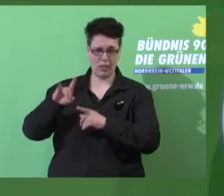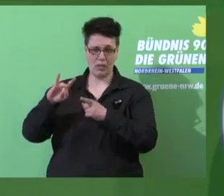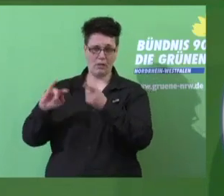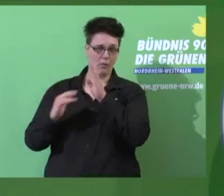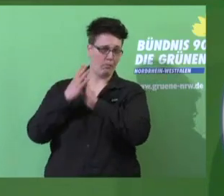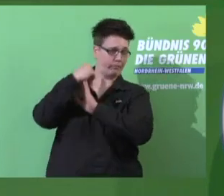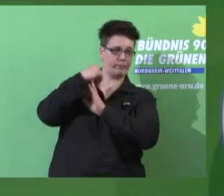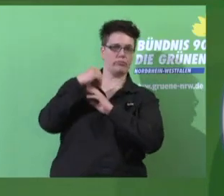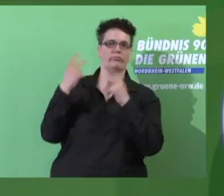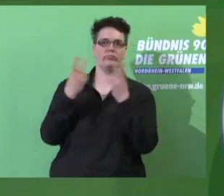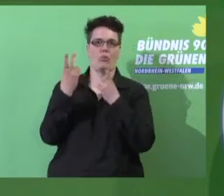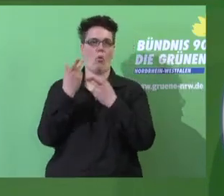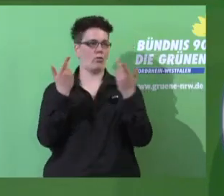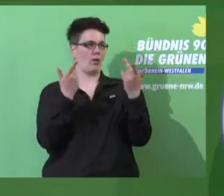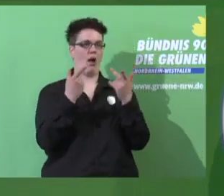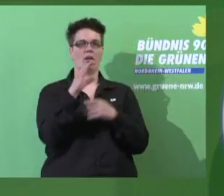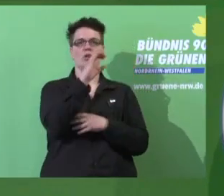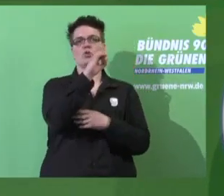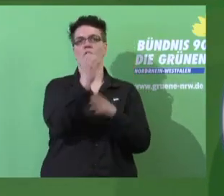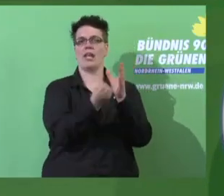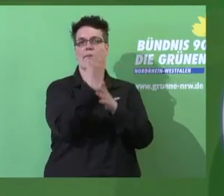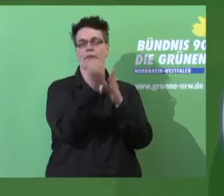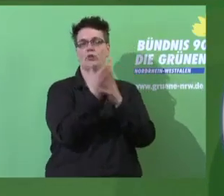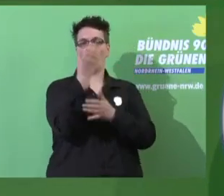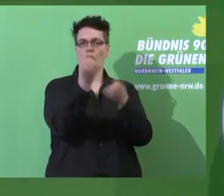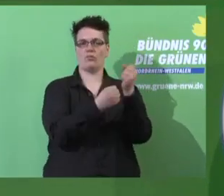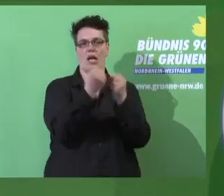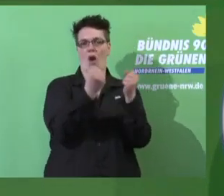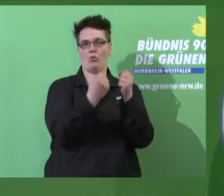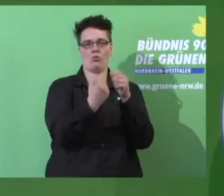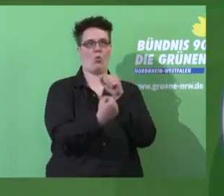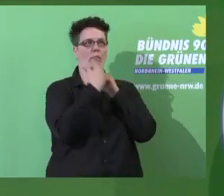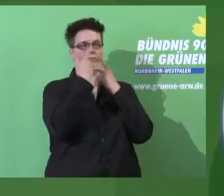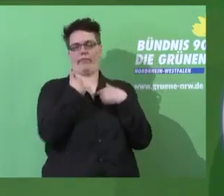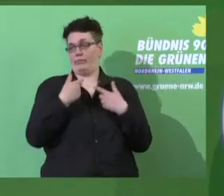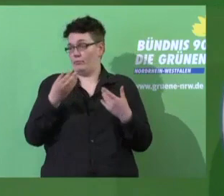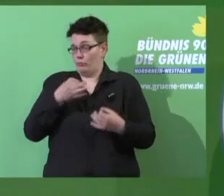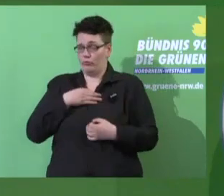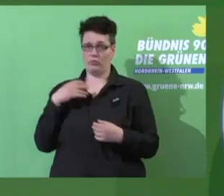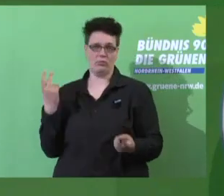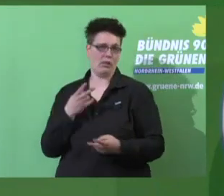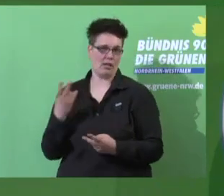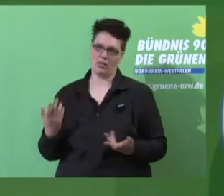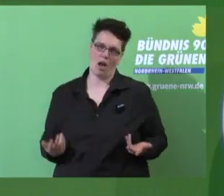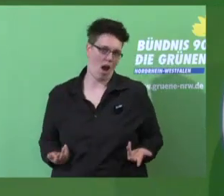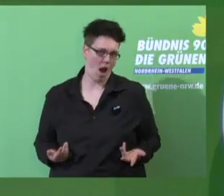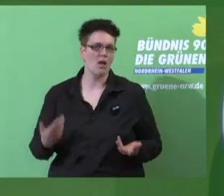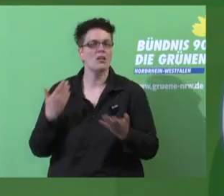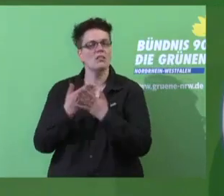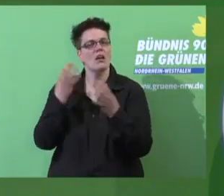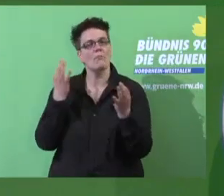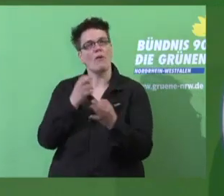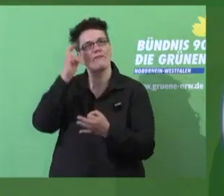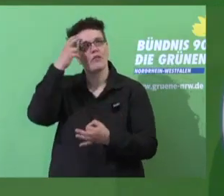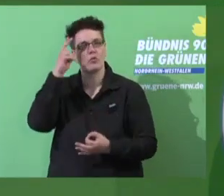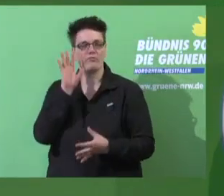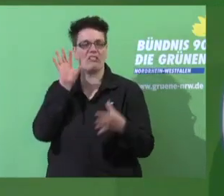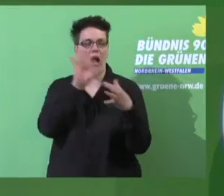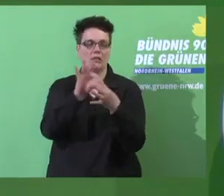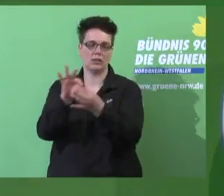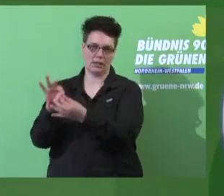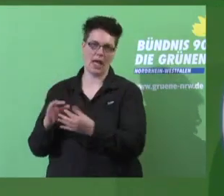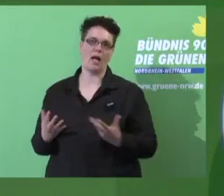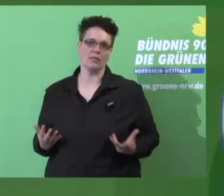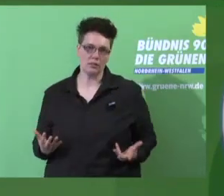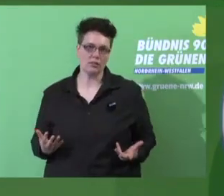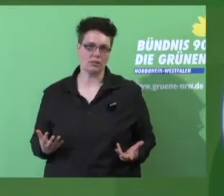über den Haufen gefahren werde. Für die Verkehrssicherheit brauchen wir da vernünftige, integrierte Ansätze. Und deswegen haben wir da ein ganz wichtiges,